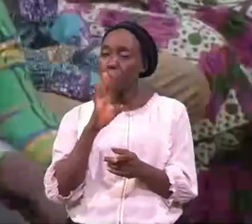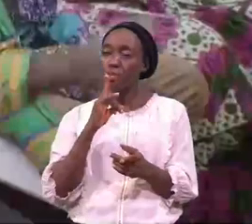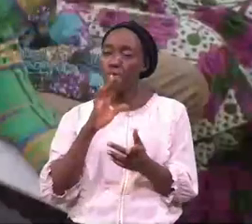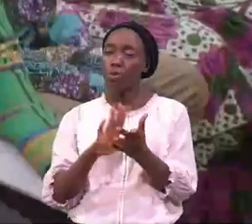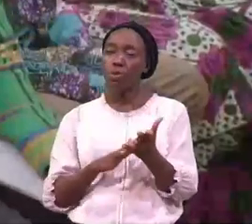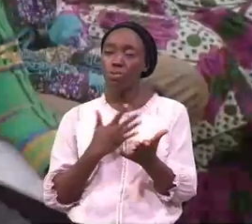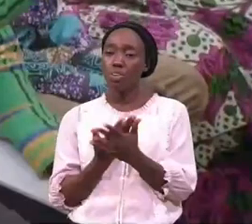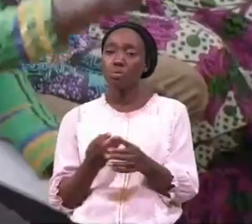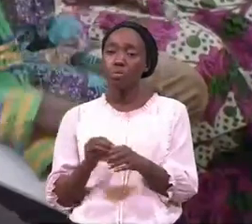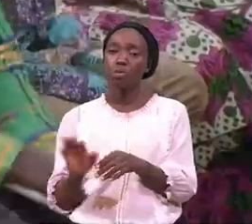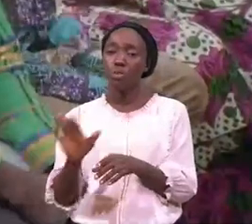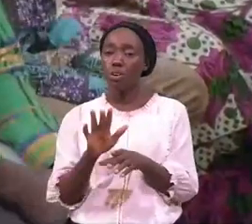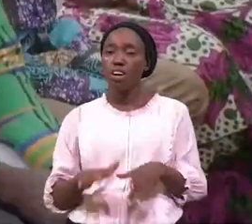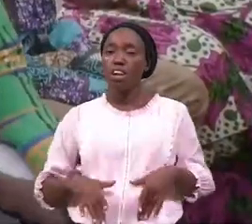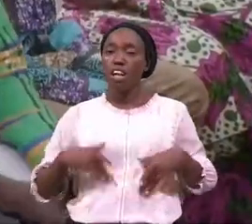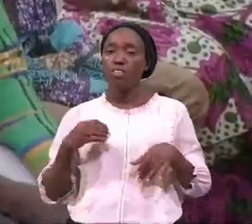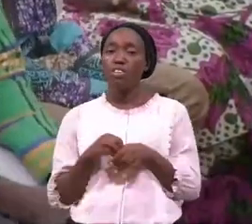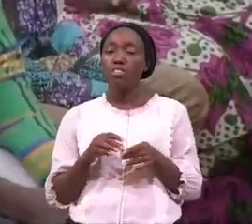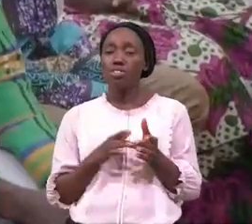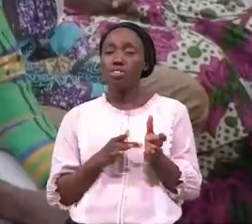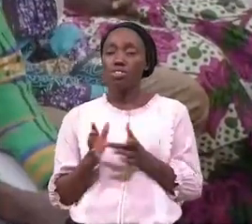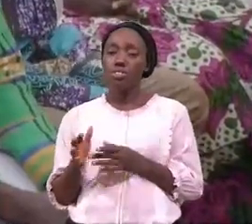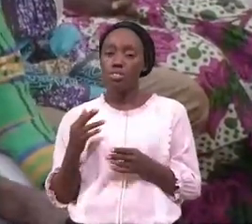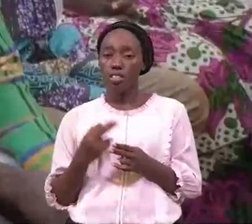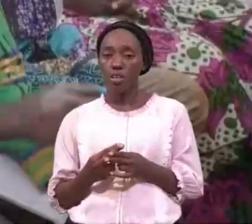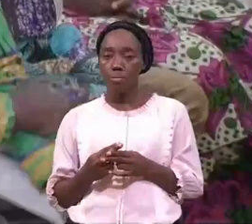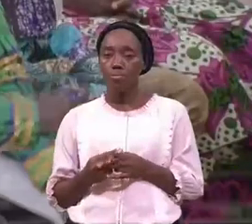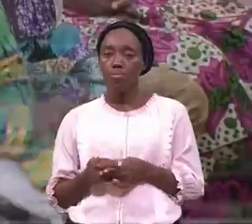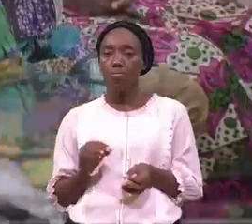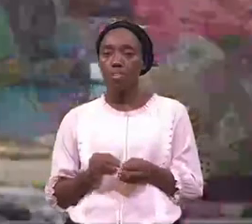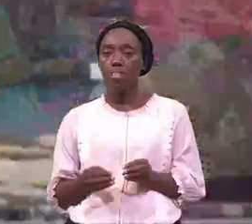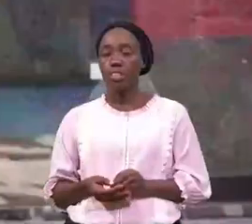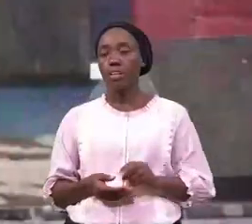au nom de Jésus. Troisième élément maintenant.